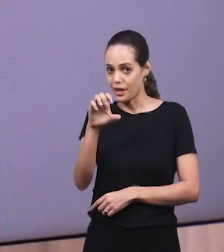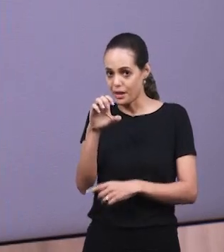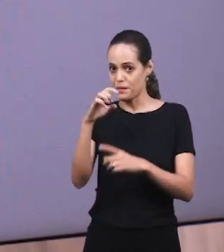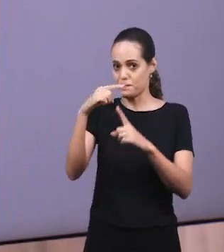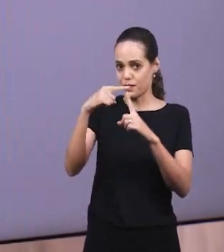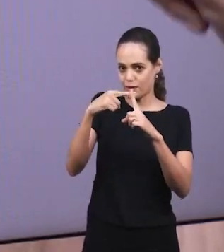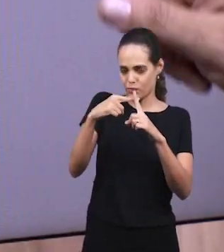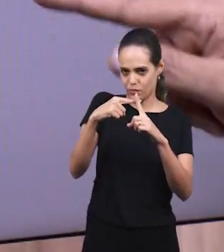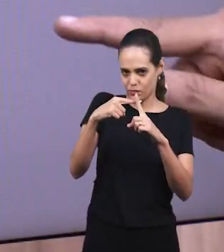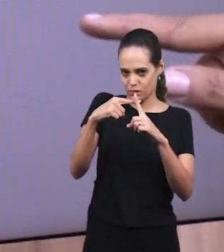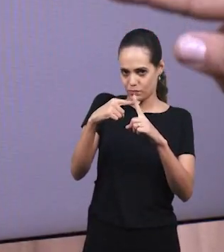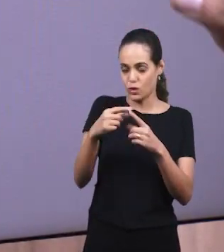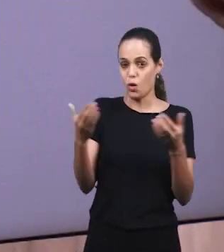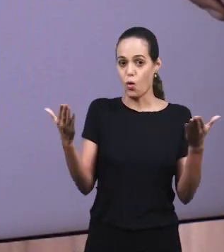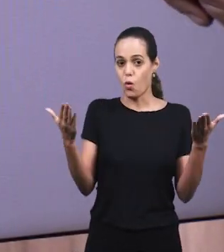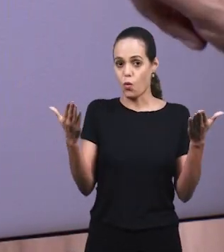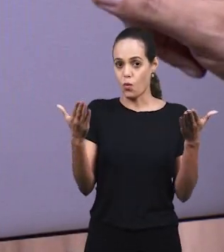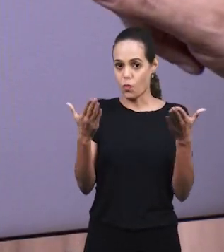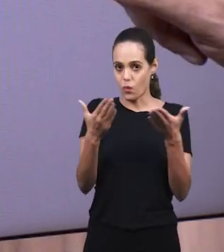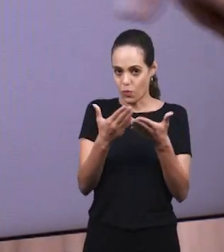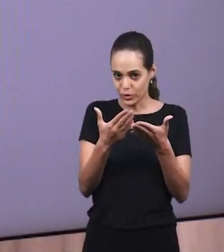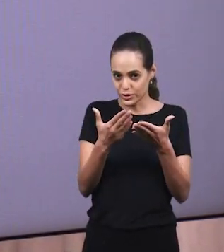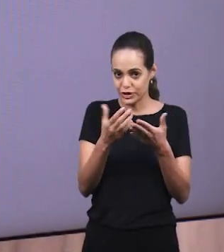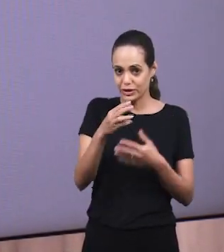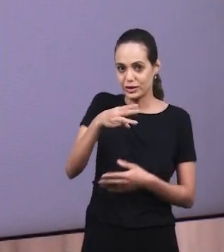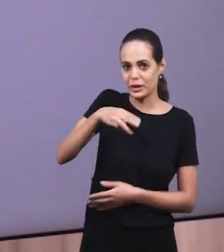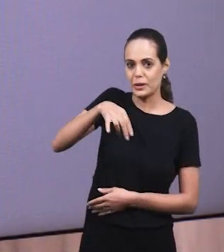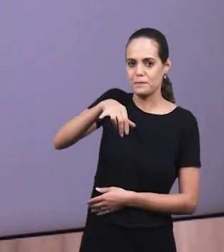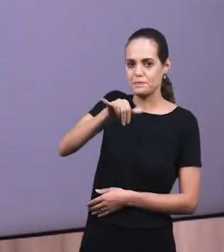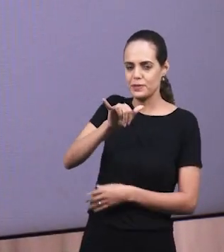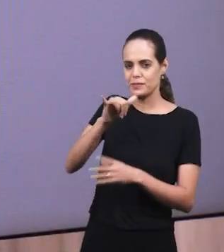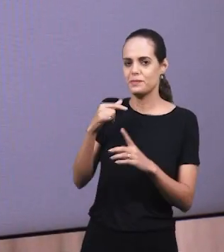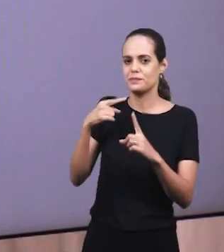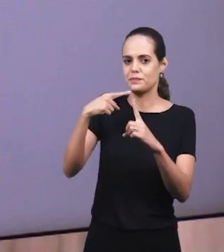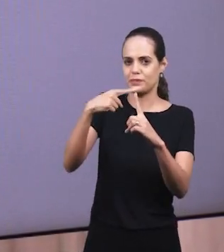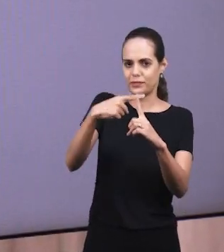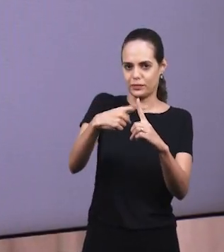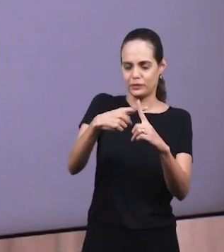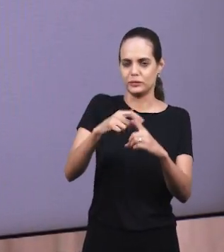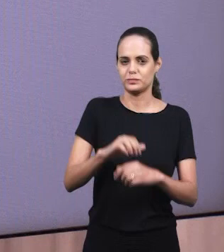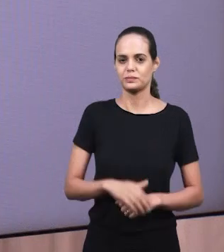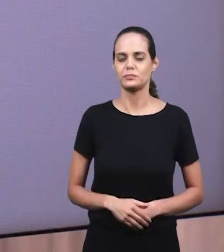voir l'accord de Mi majeur. Dans le premier